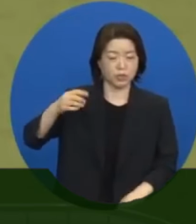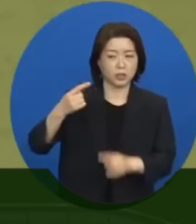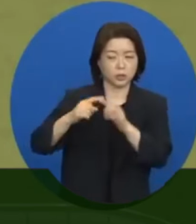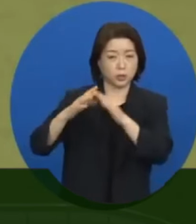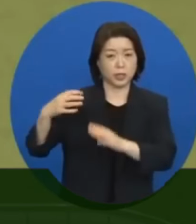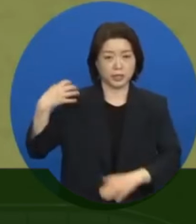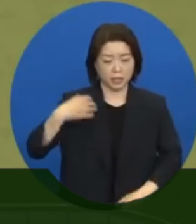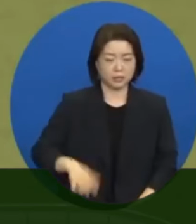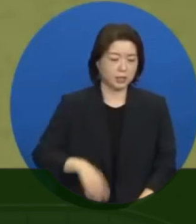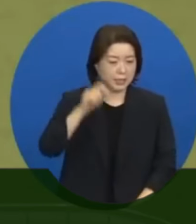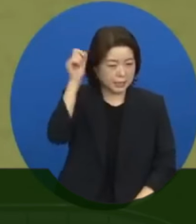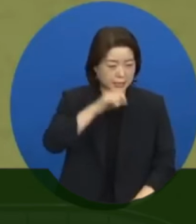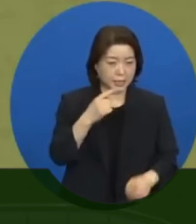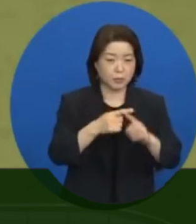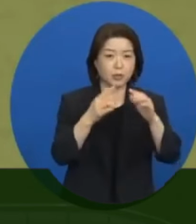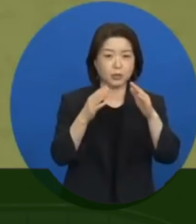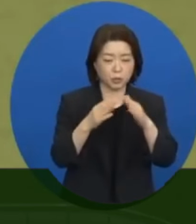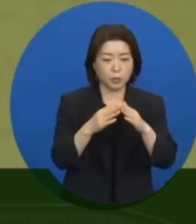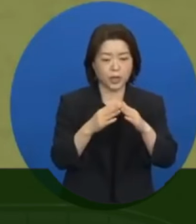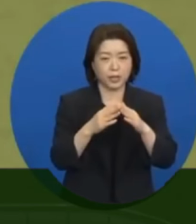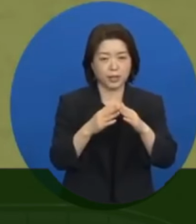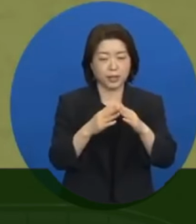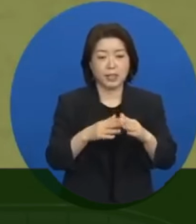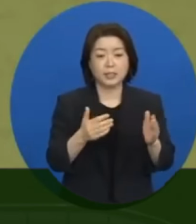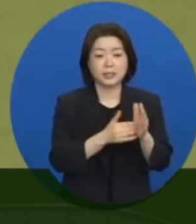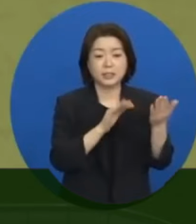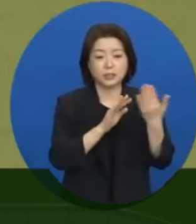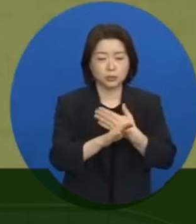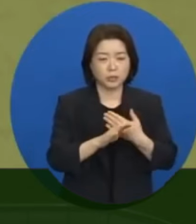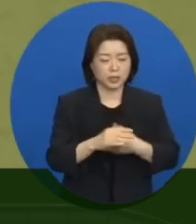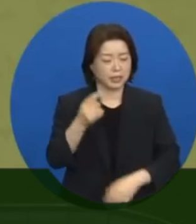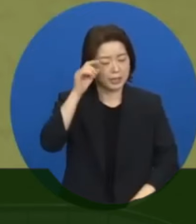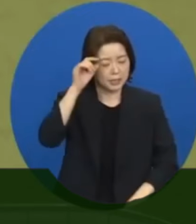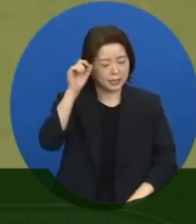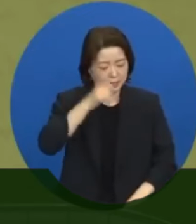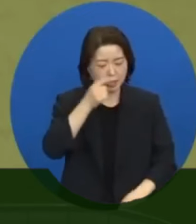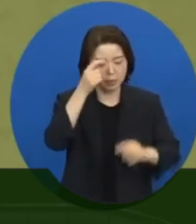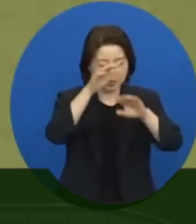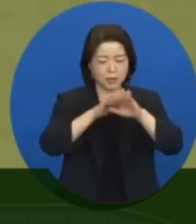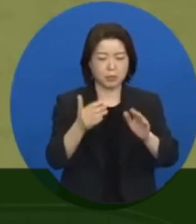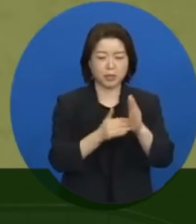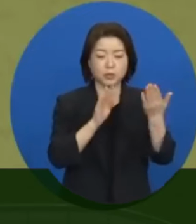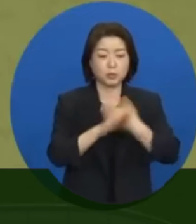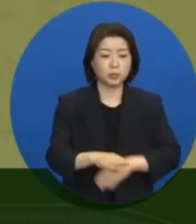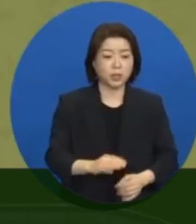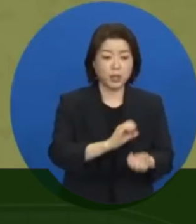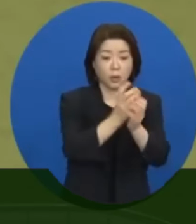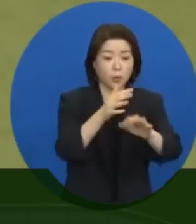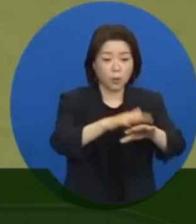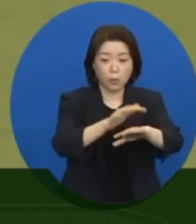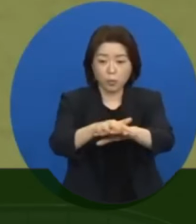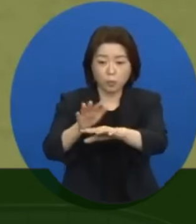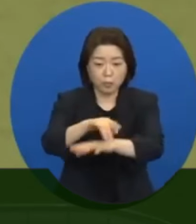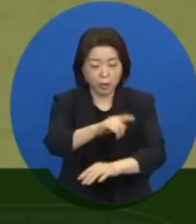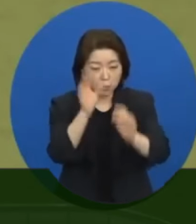마치고 교회 주변에 화단을 보는데 잡초가 많이 나서 분명히 연초에 약도 뿌리고 다했는데 시간이 지나면